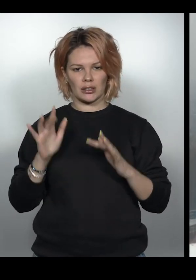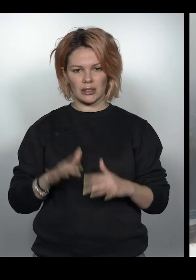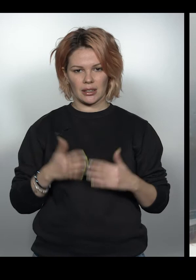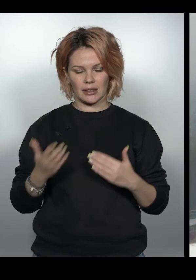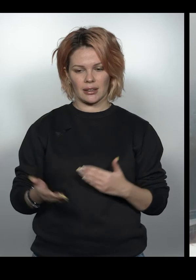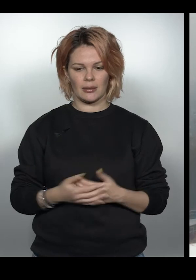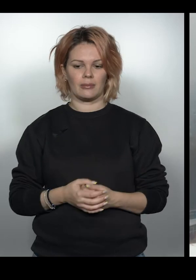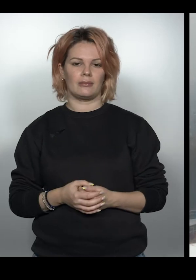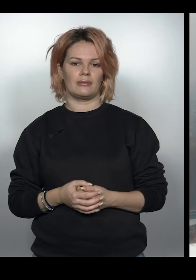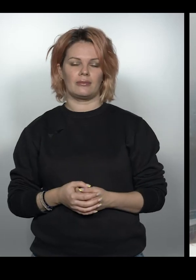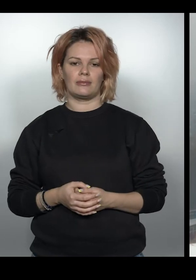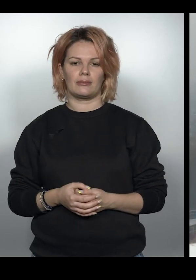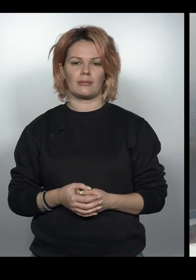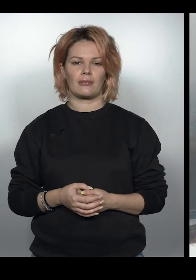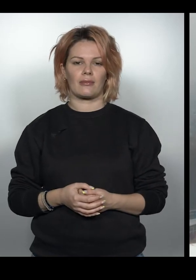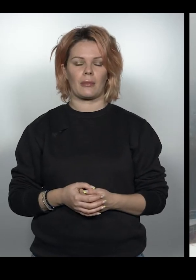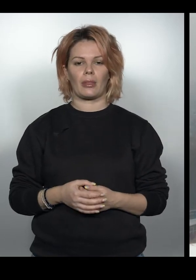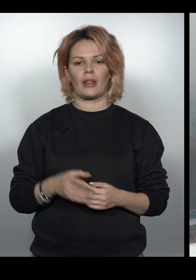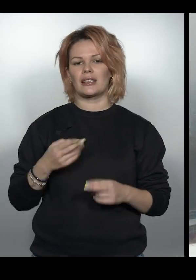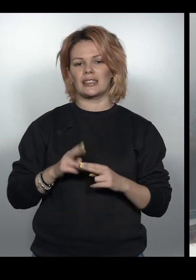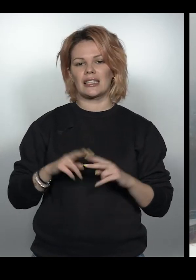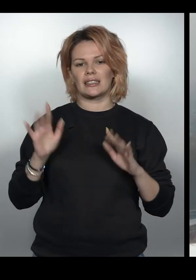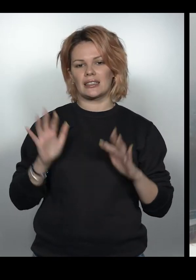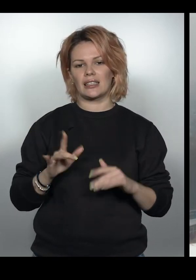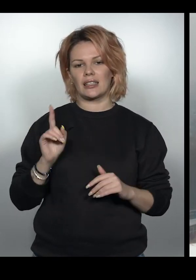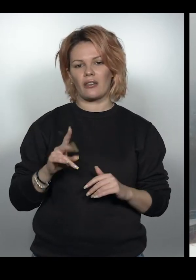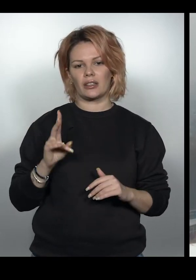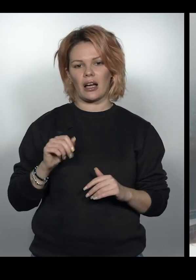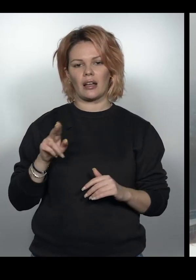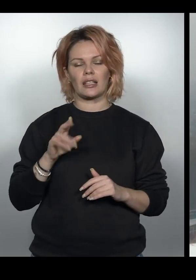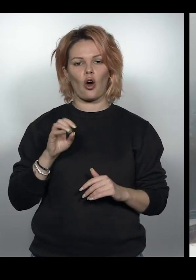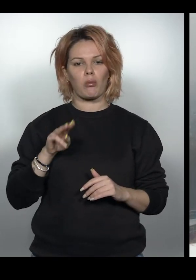все штучний, пушками настріляний. Свій сніг